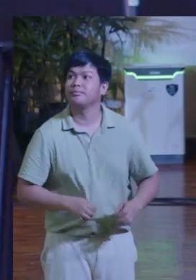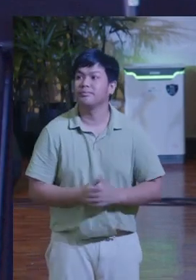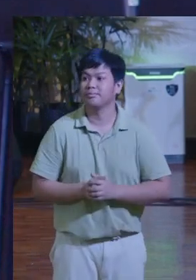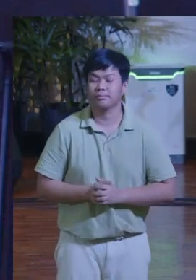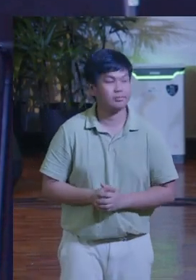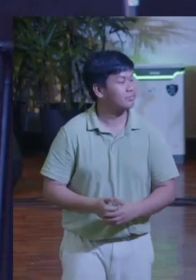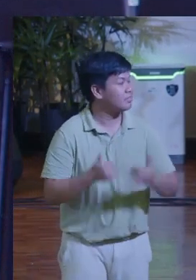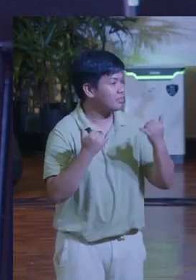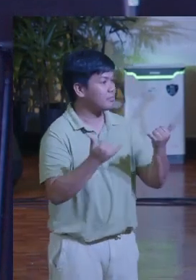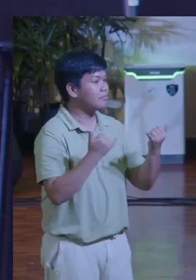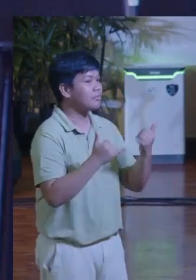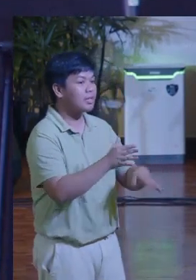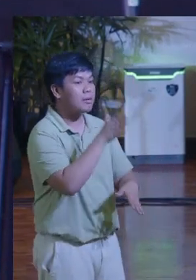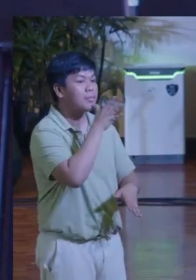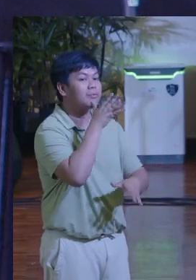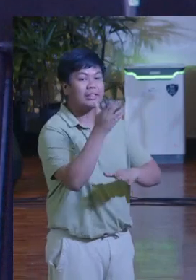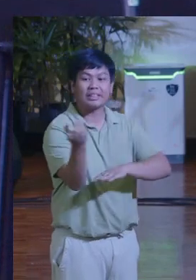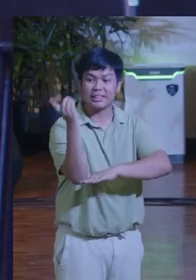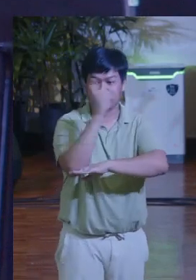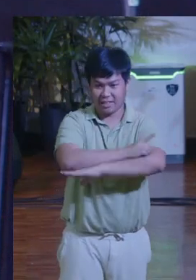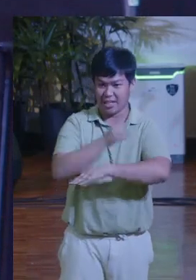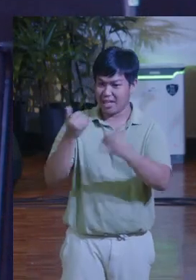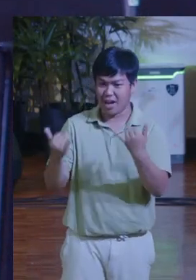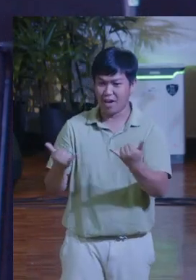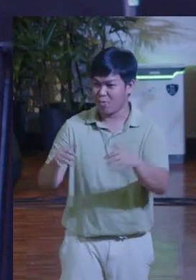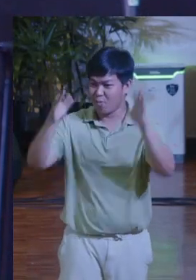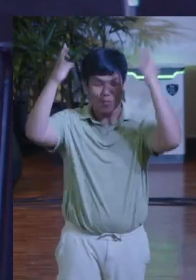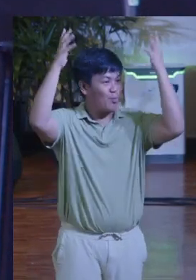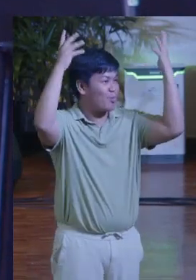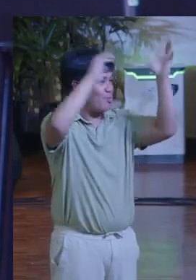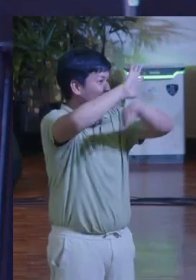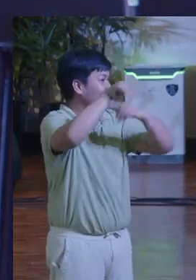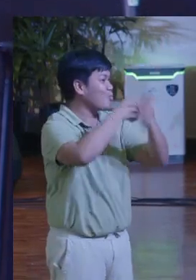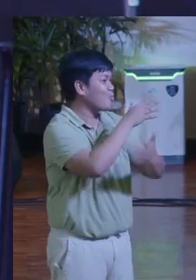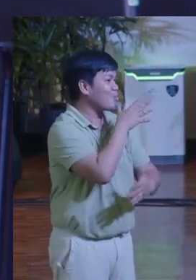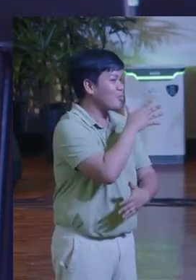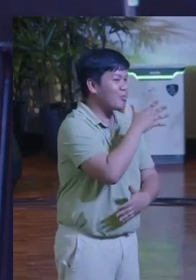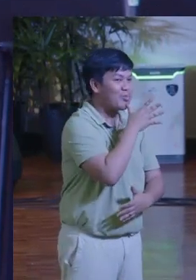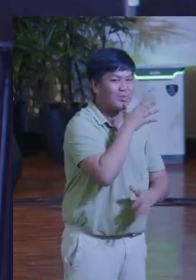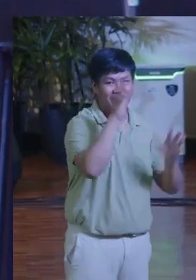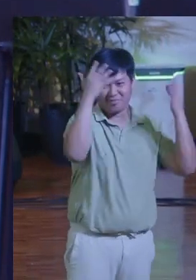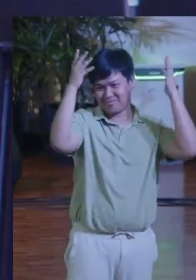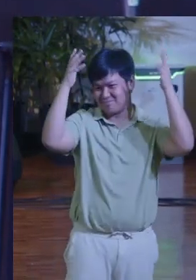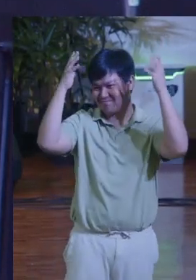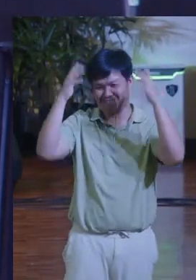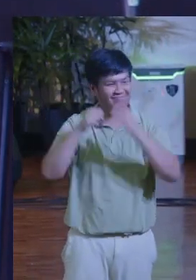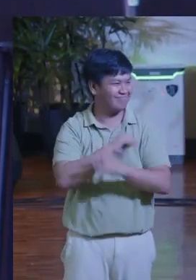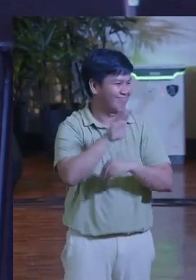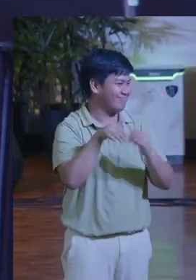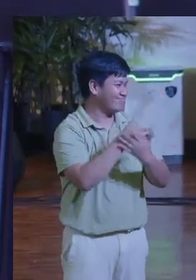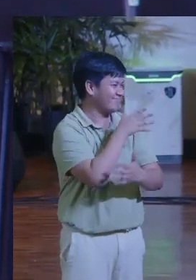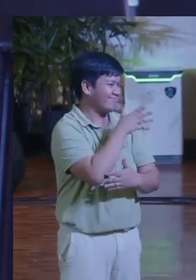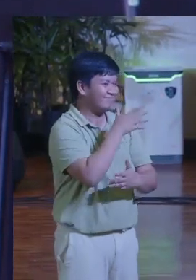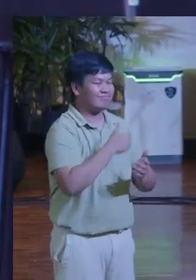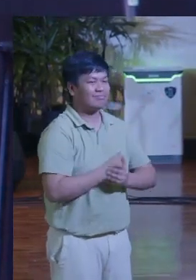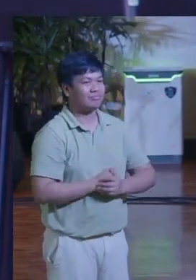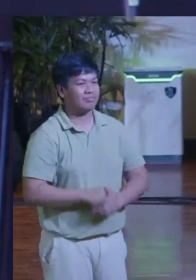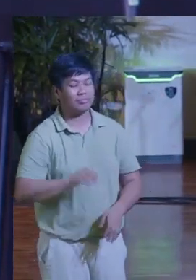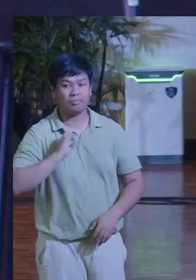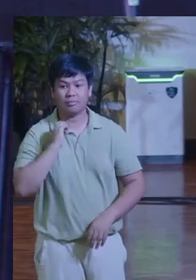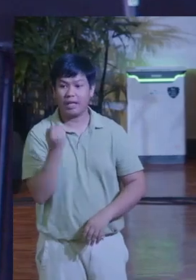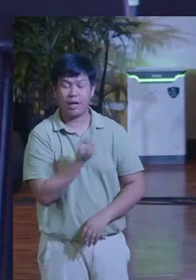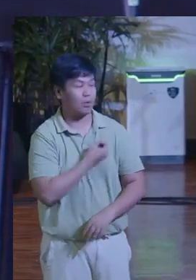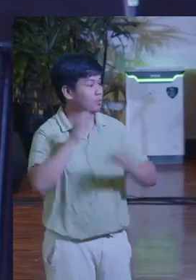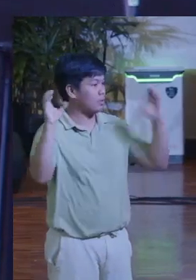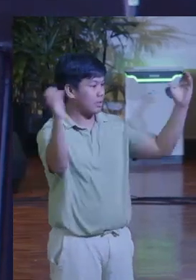Mother's Day po ngayon. Marami pong salamat sa mga mothers na naririto ngayon. Ang ating pong